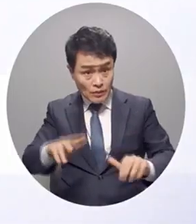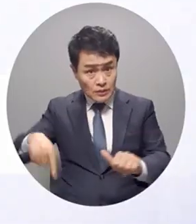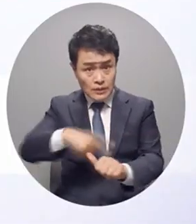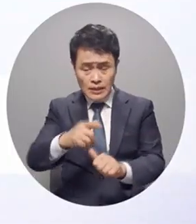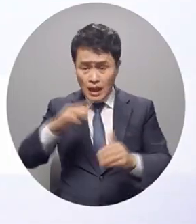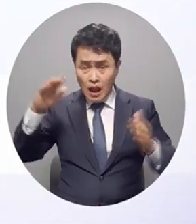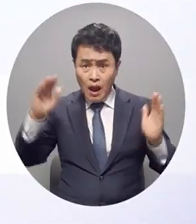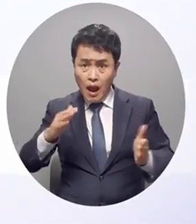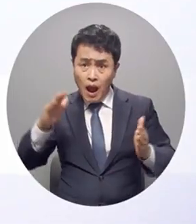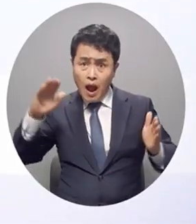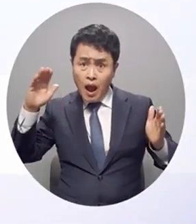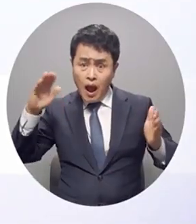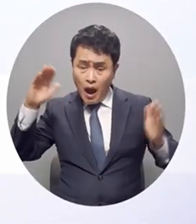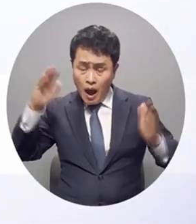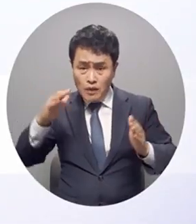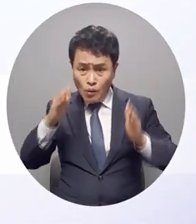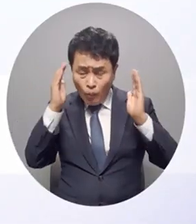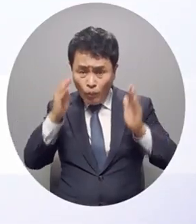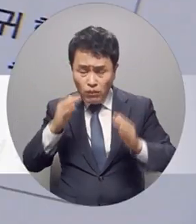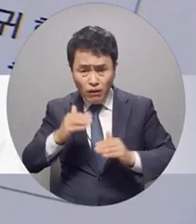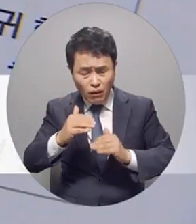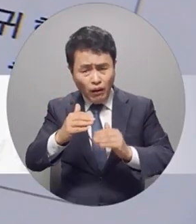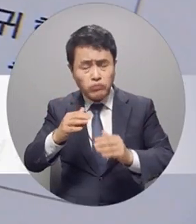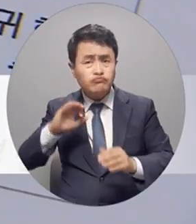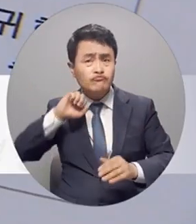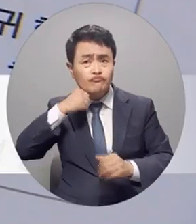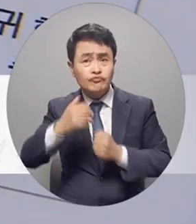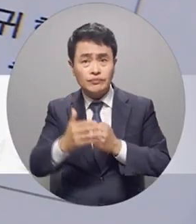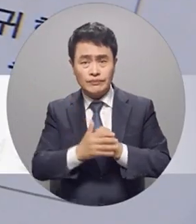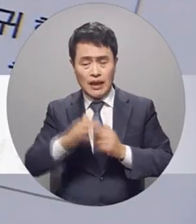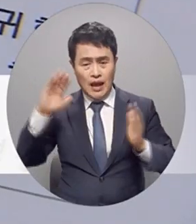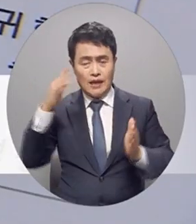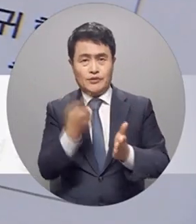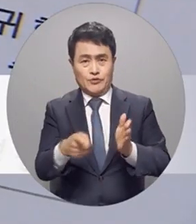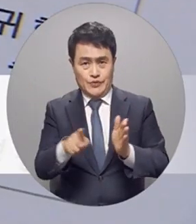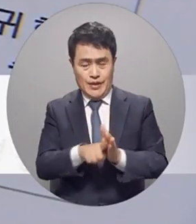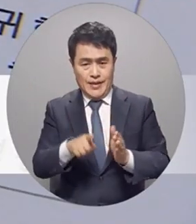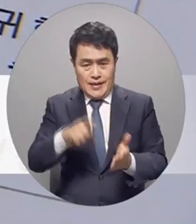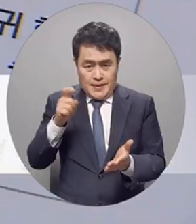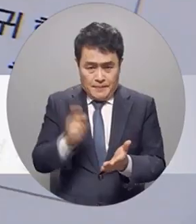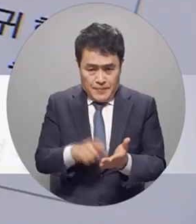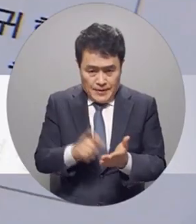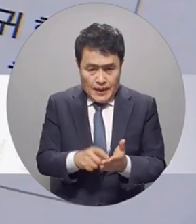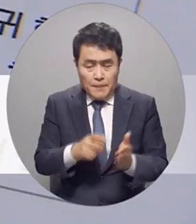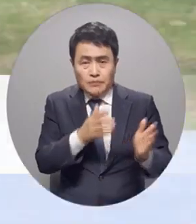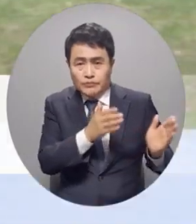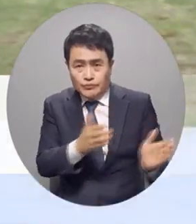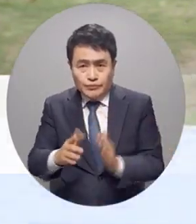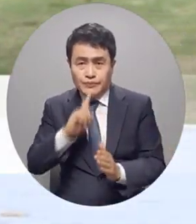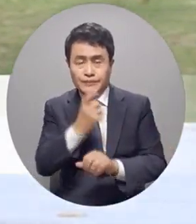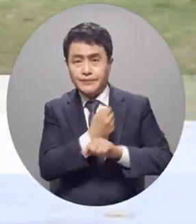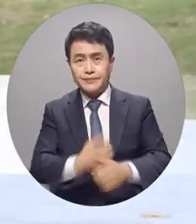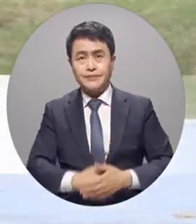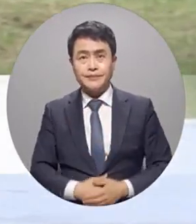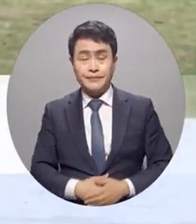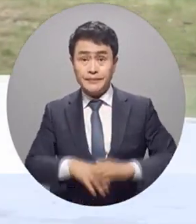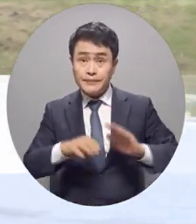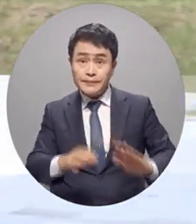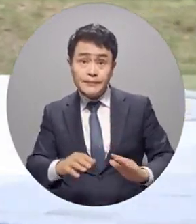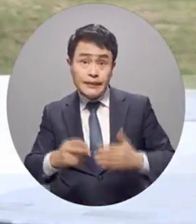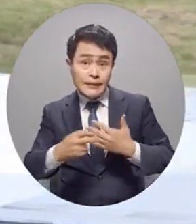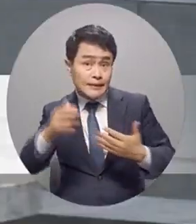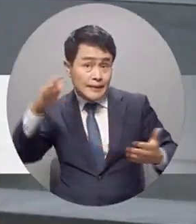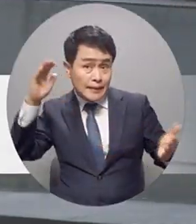학사일정을 정상 운영하는데 어려움이 있어 학생들을 위해이 같은 비상 대책을 마련했다고 밝혔습니다 다만